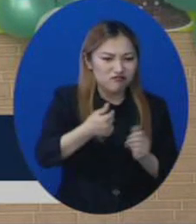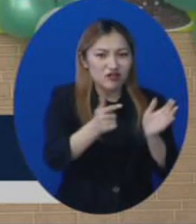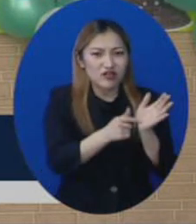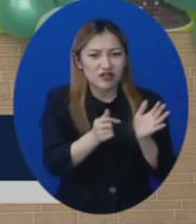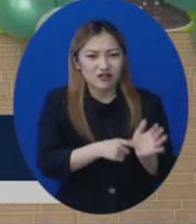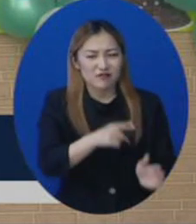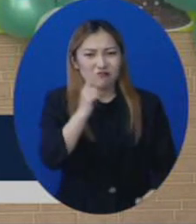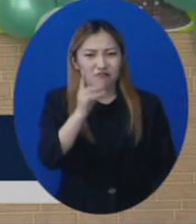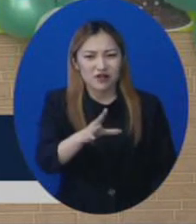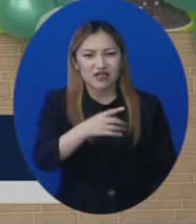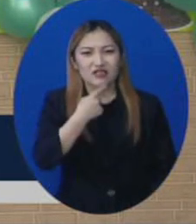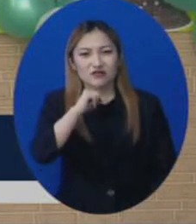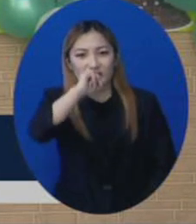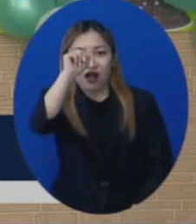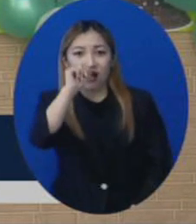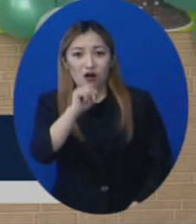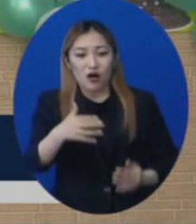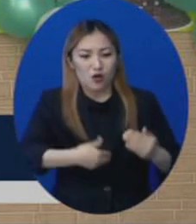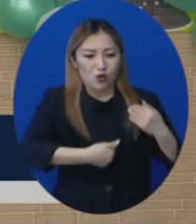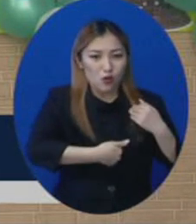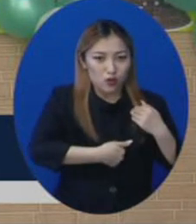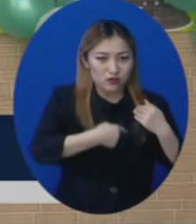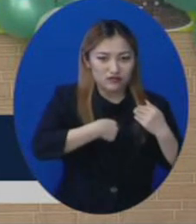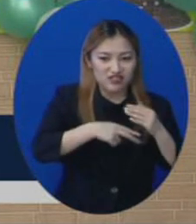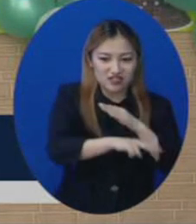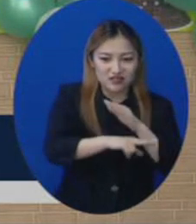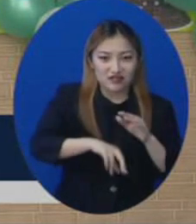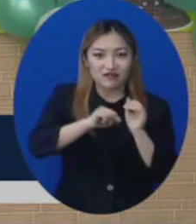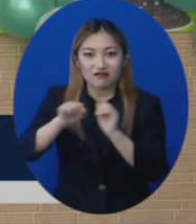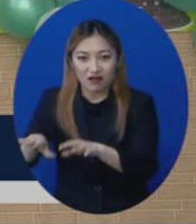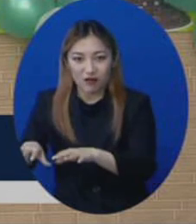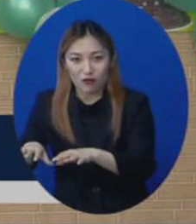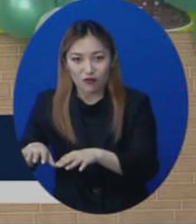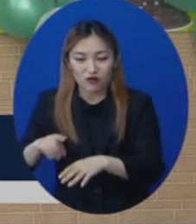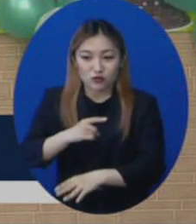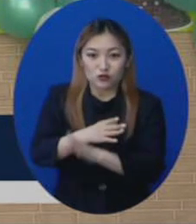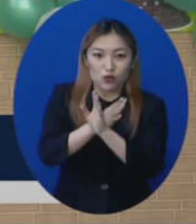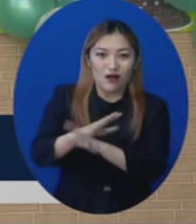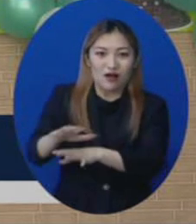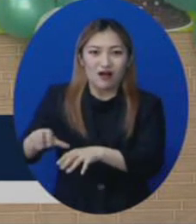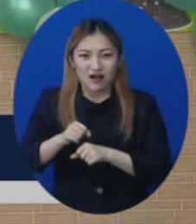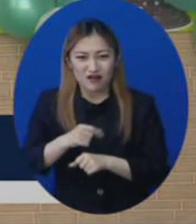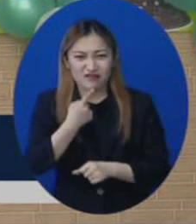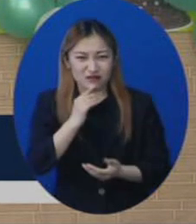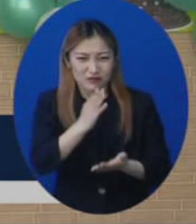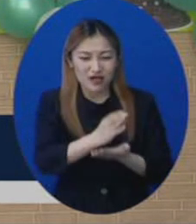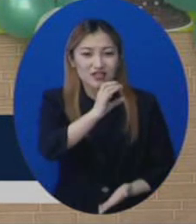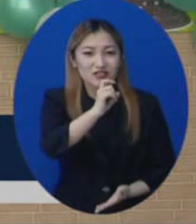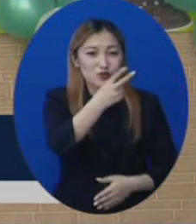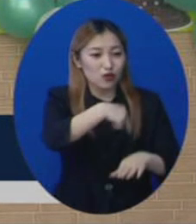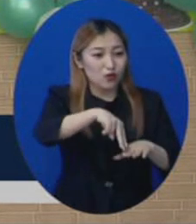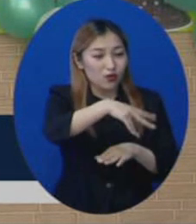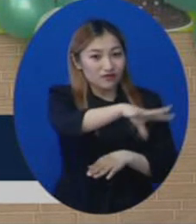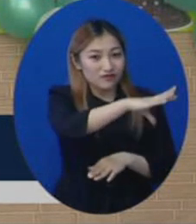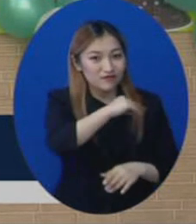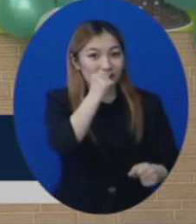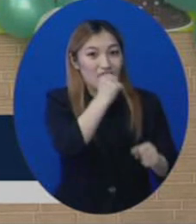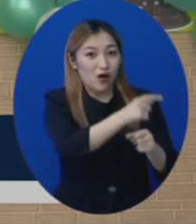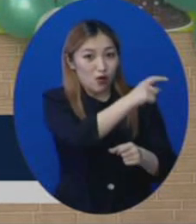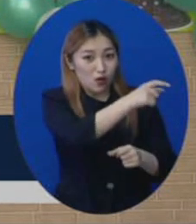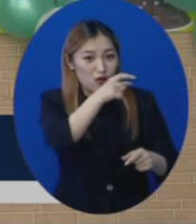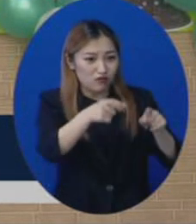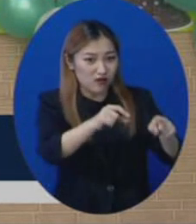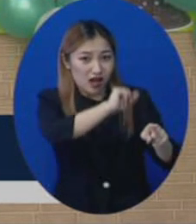асуудлууд хүүхдүүдээ сургууль цэцэрлэгт хүргэж өгч авах асуудал байдаг. За тэгвэл сонгон хайрхан нэгдсэн эмнэлэг ажилчдынхаа эдгээр асуудлыг шийдвэрлэх